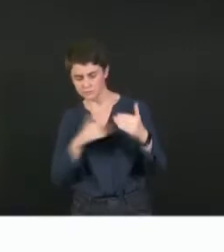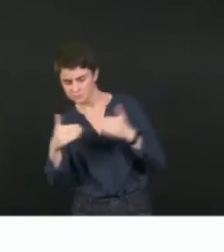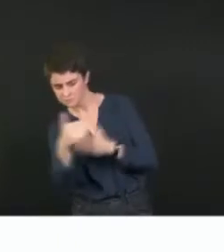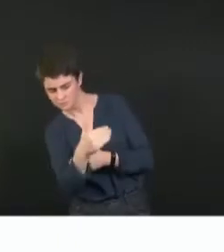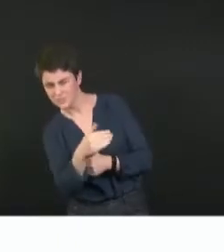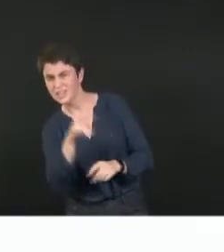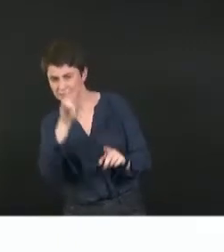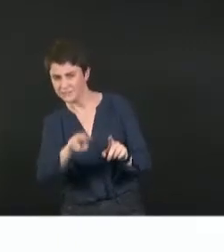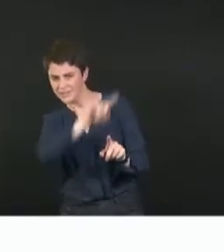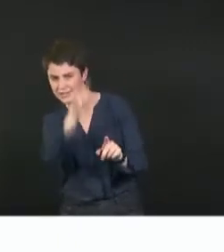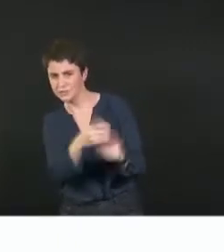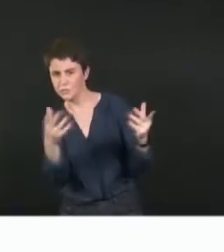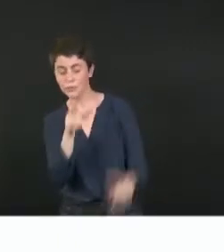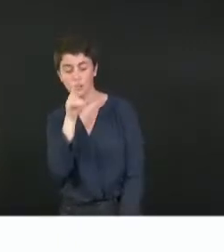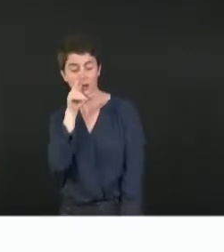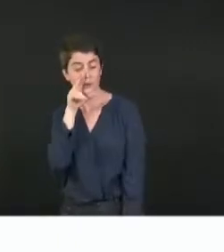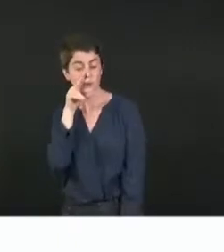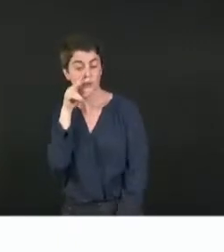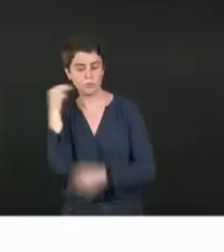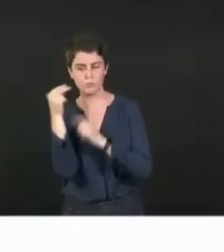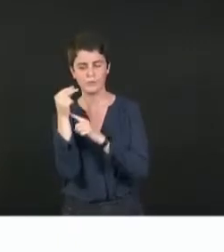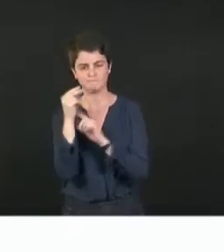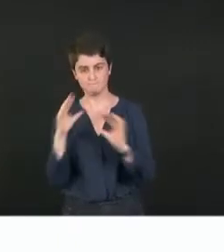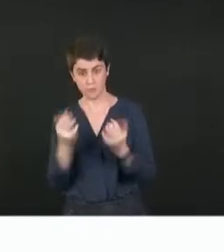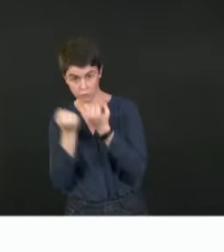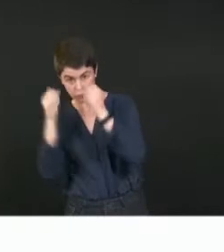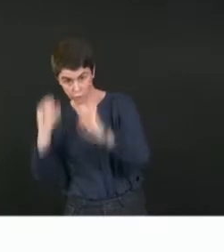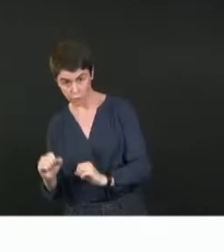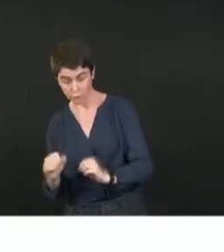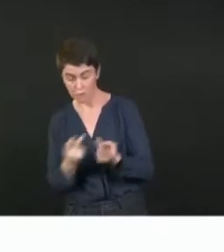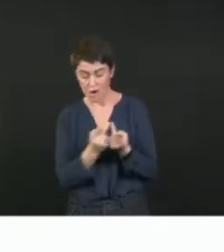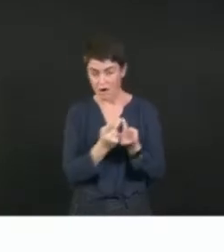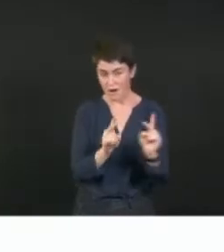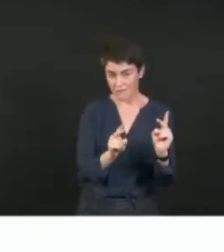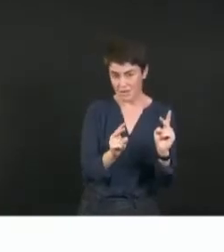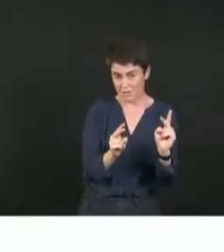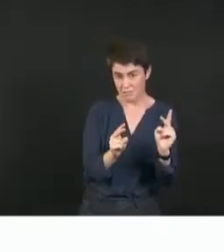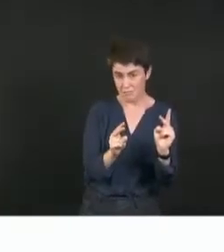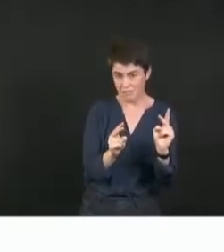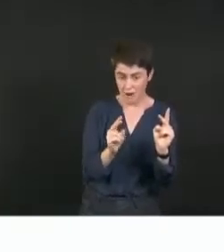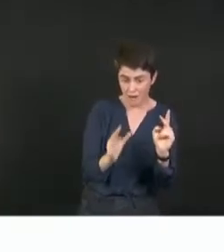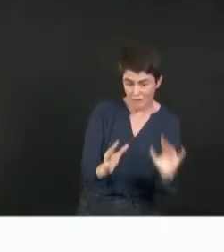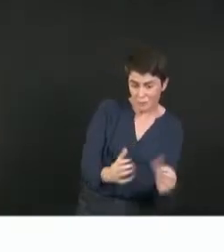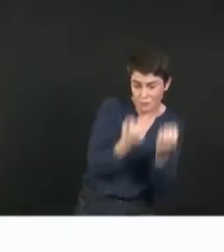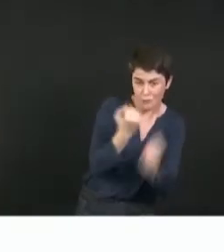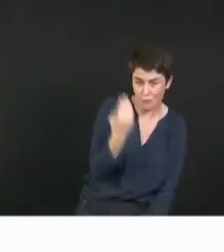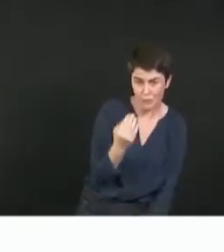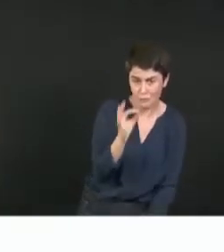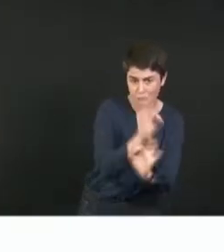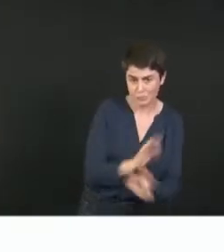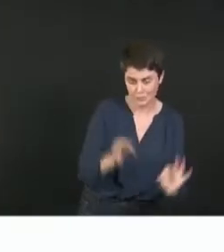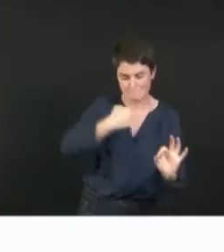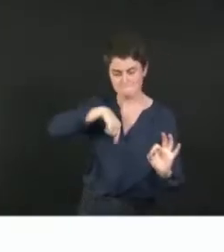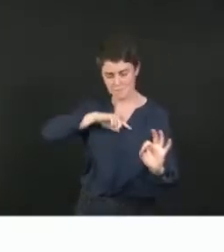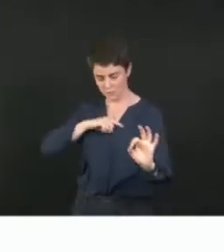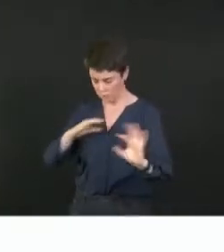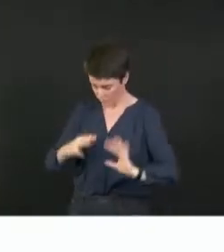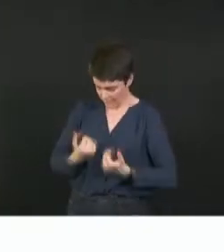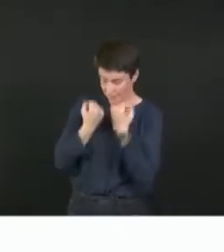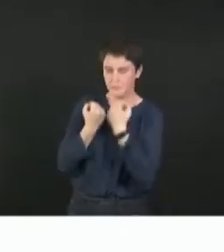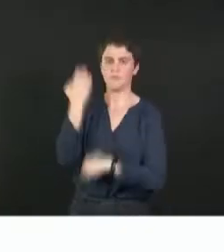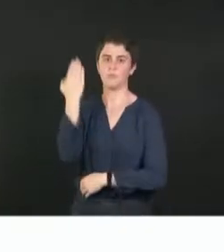l'humain? La vraie question, en fait, parce que la ville, elle n'a pas besoin d'être sauvée, c'est peut-être nous qui avons besoin d'être sauvés. Très bien. Marc